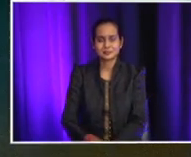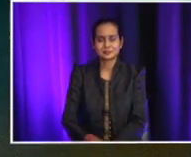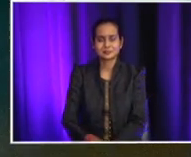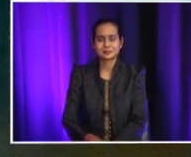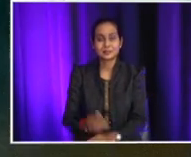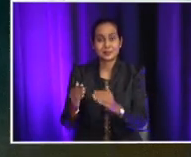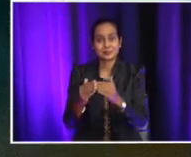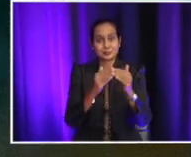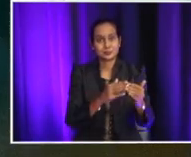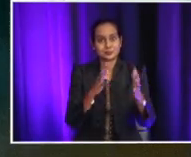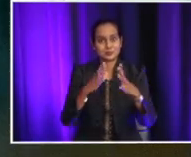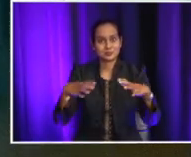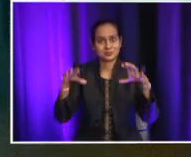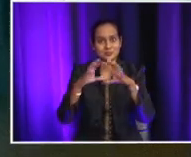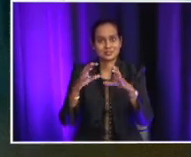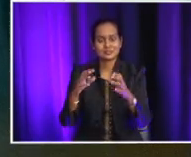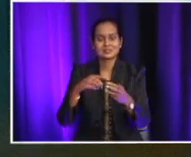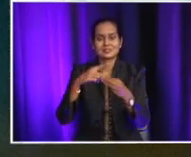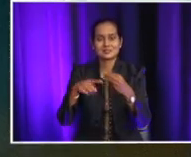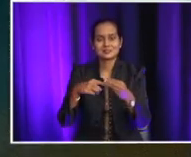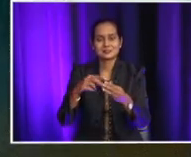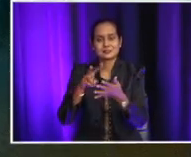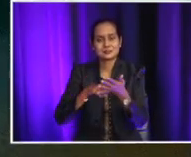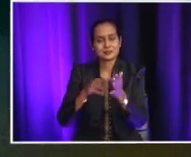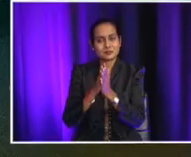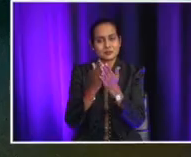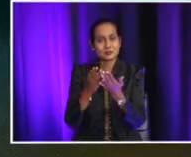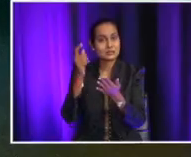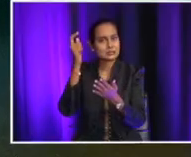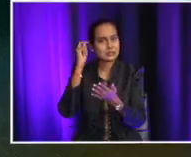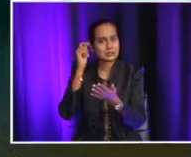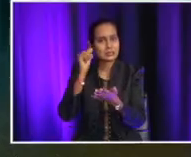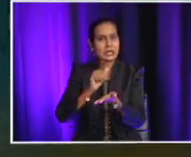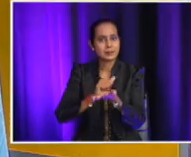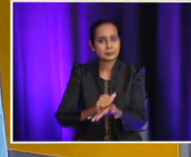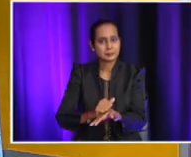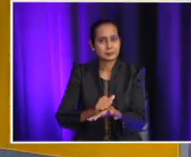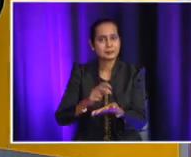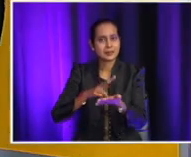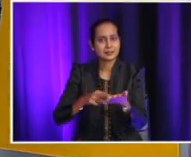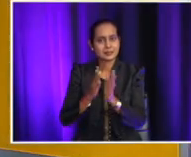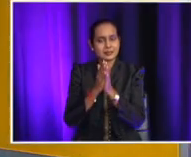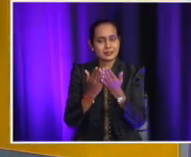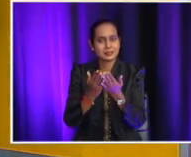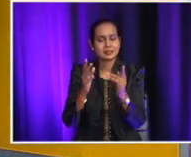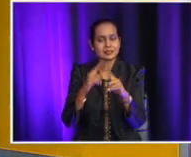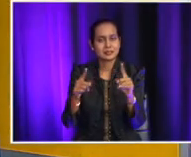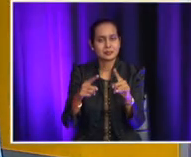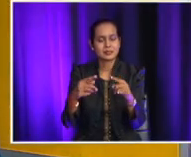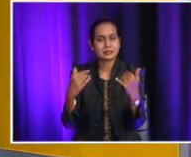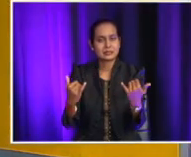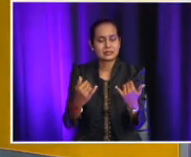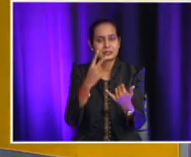dengan membaca buku Kalau tadi amalan membaca buku Ya jadi hari ini sekarang nih kita tengok Apakah